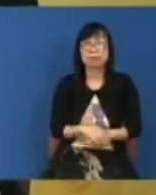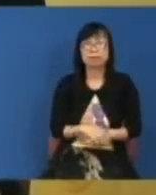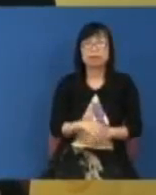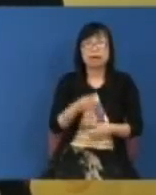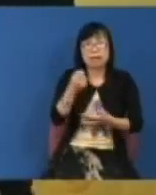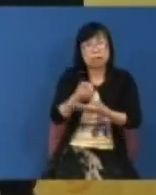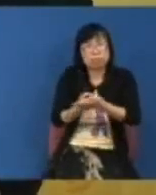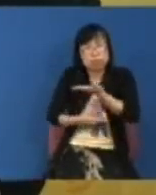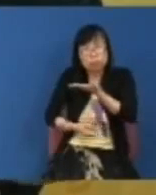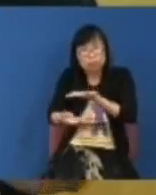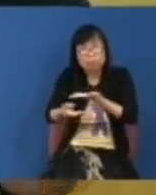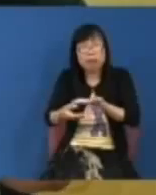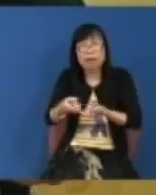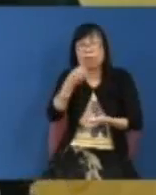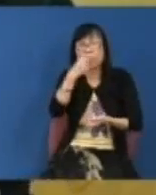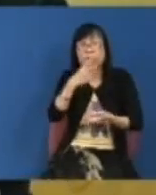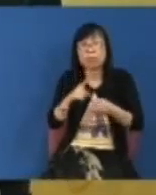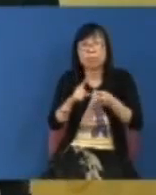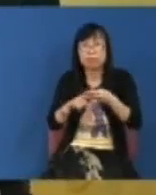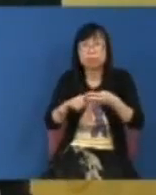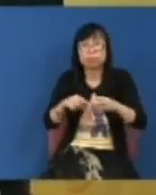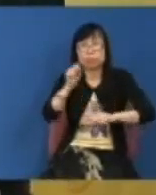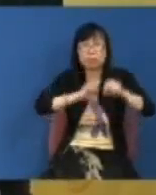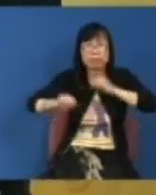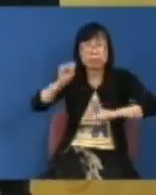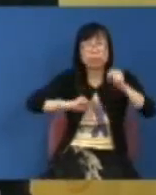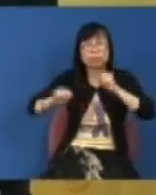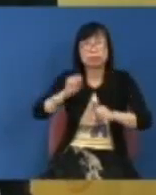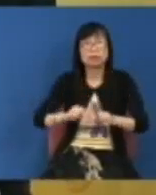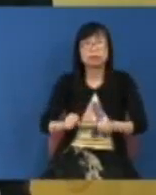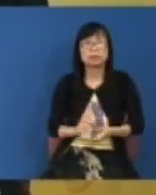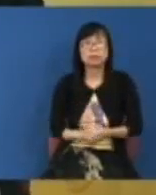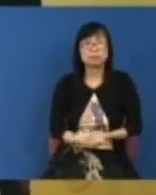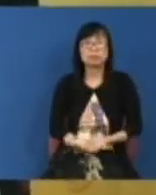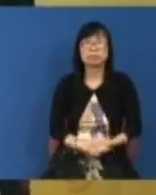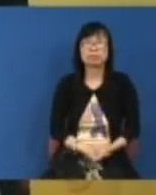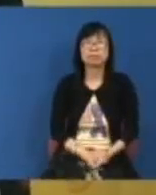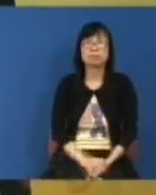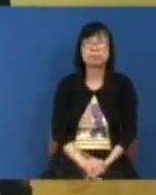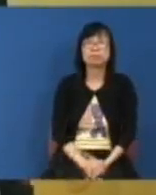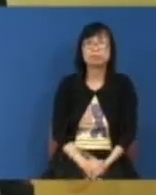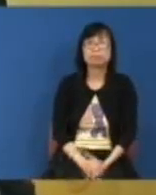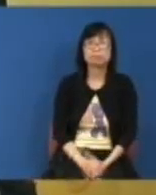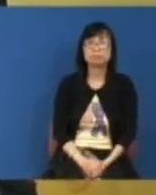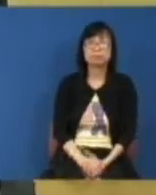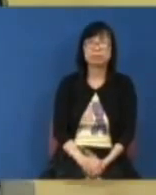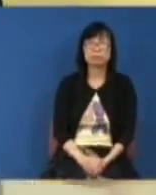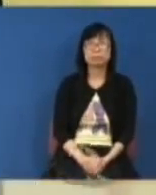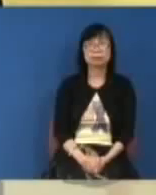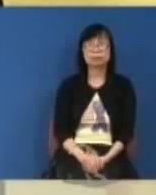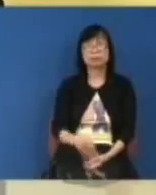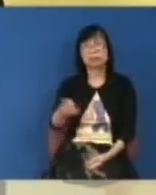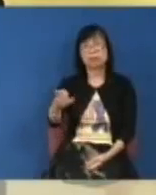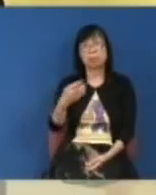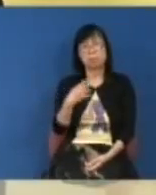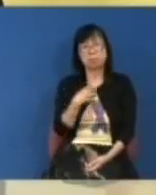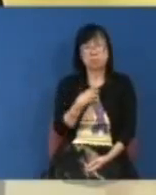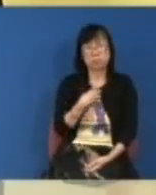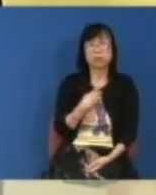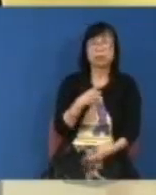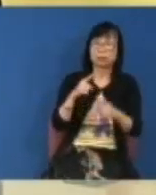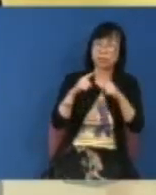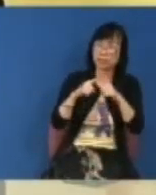緊香港民主運動啊嘛，咁依樣嘢當然係開放辯論啦，係咪先啦？ 咁啊，老實講，我覺得一個人改